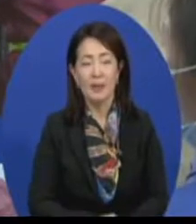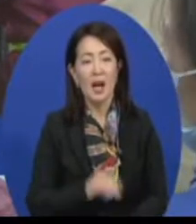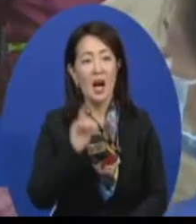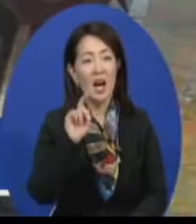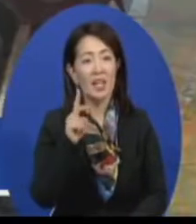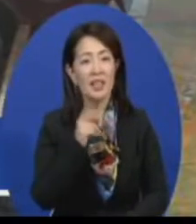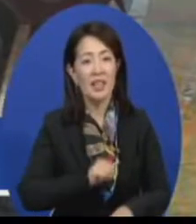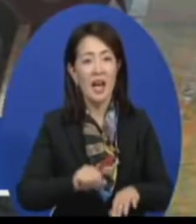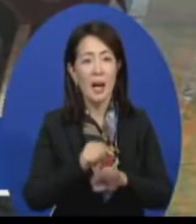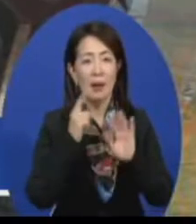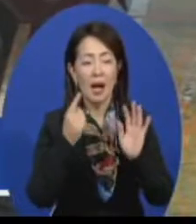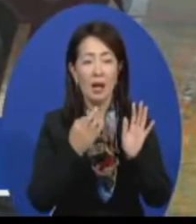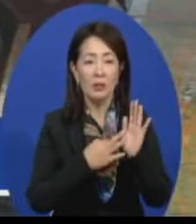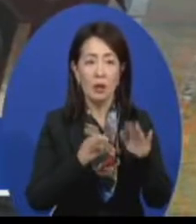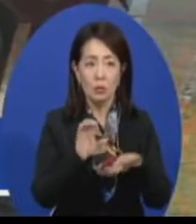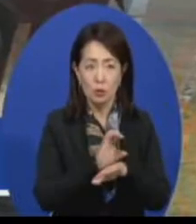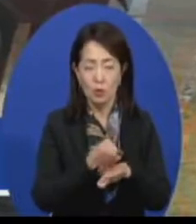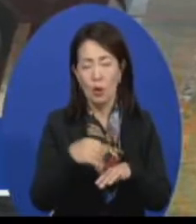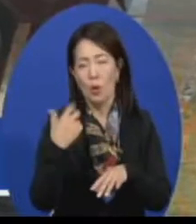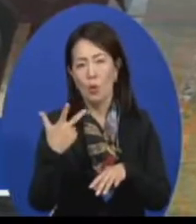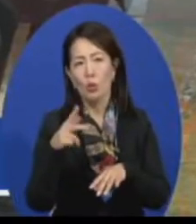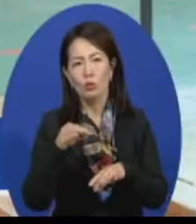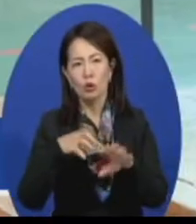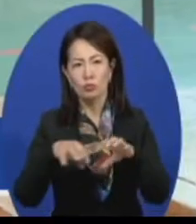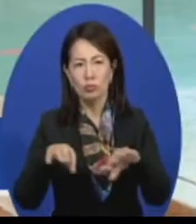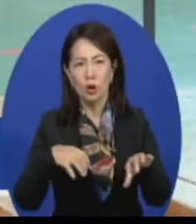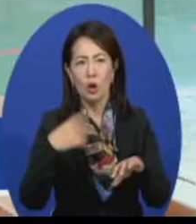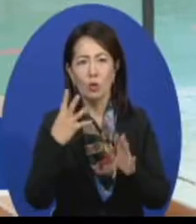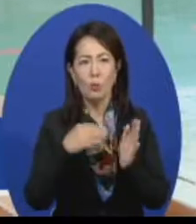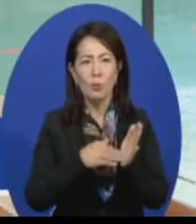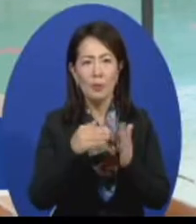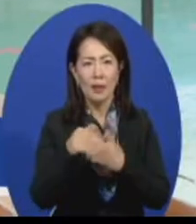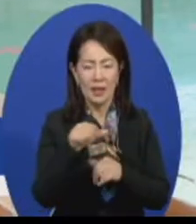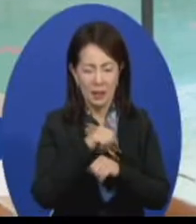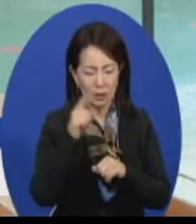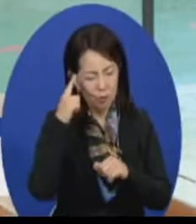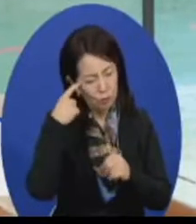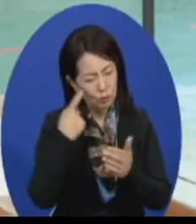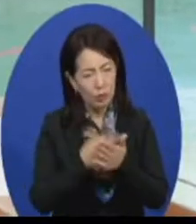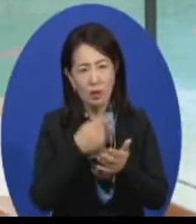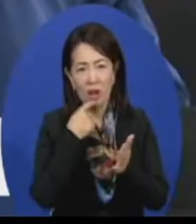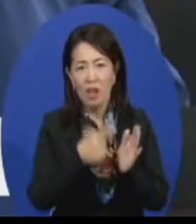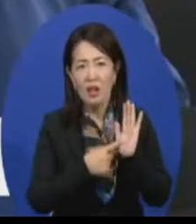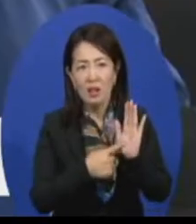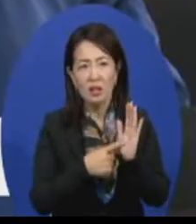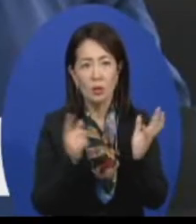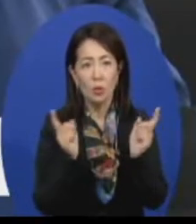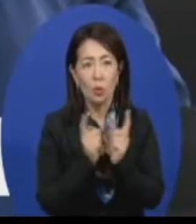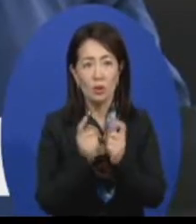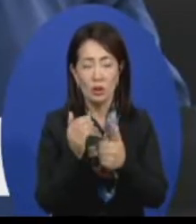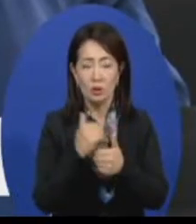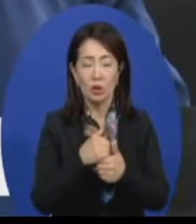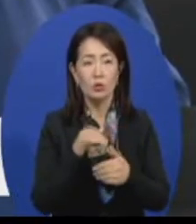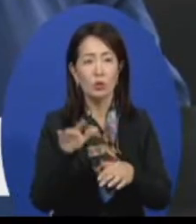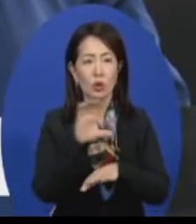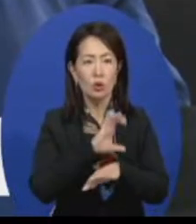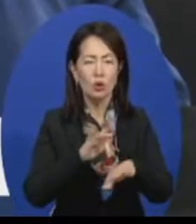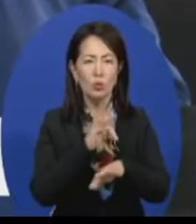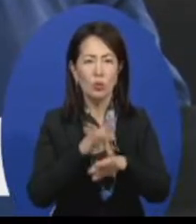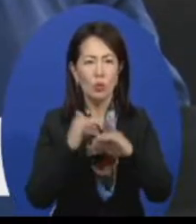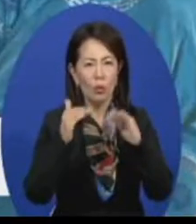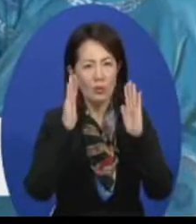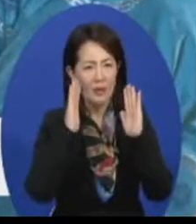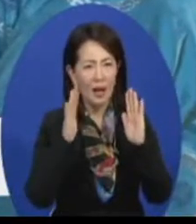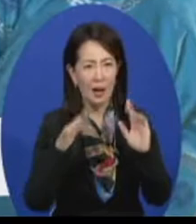Хинтэй аймгийн 18 сум 3 тосгоны 4000 гаруй иргэд өөрийн санал үзэл бодлоо илэрхийлэн уулзалтанд оролцсон юм а. Иргэд сумын төвийн хөгжилд